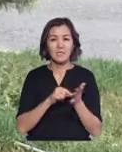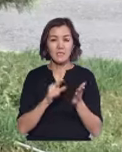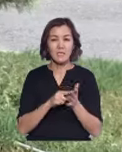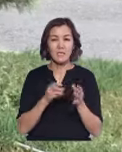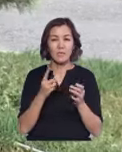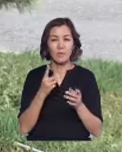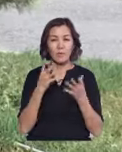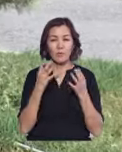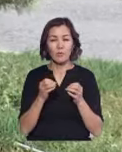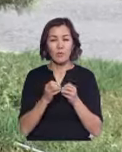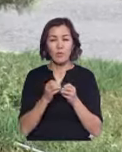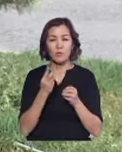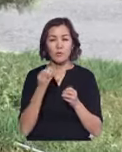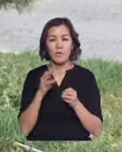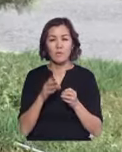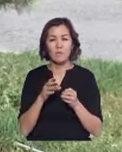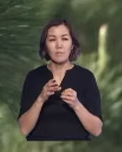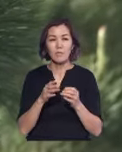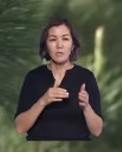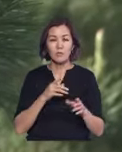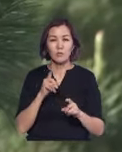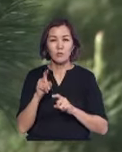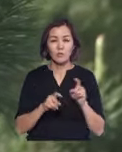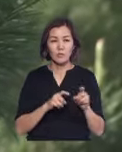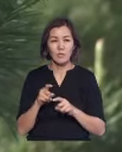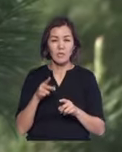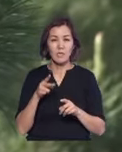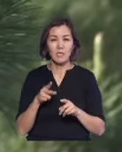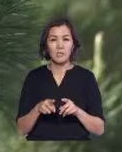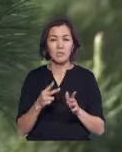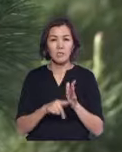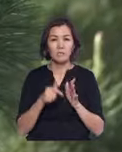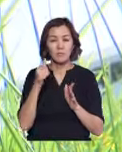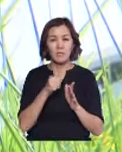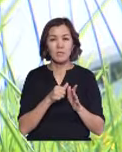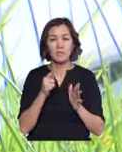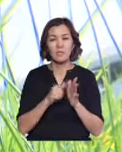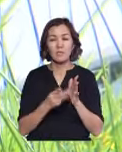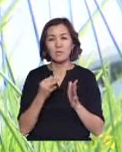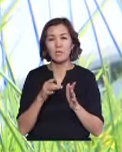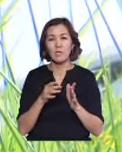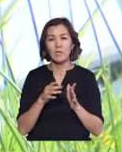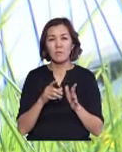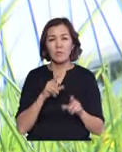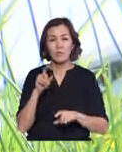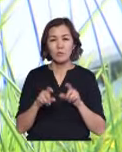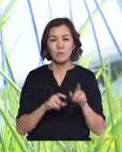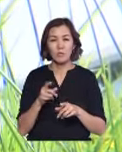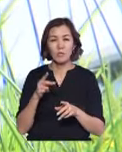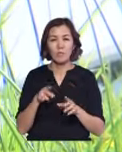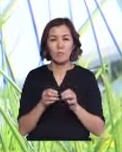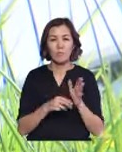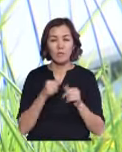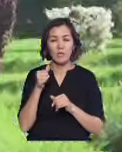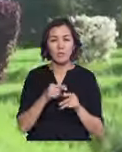10 шақырым жүгіреді. 2015 жылы екінші дүниежүзілік соғыстың 70 жылдығында 70 шақырымды бағындырған. Ал 2016